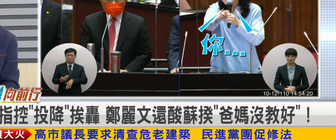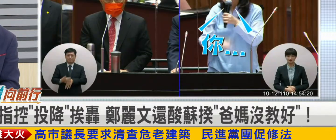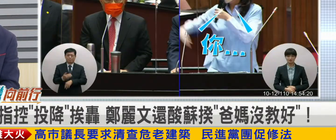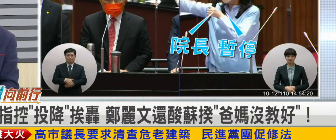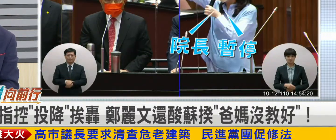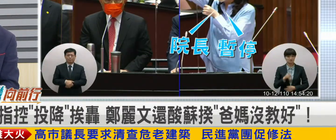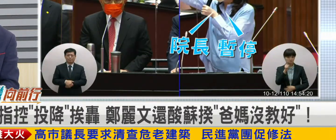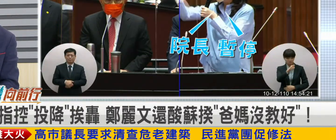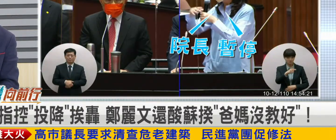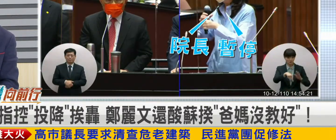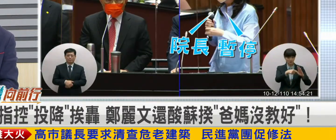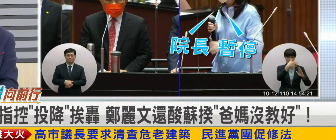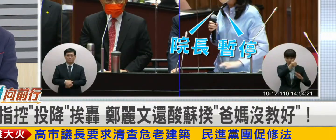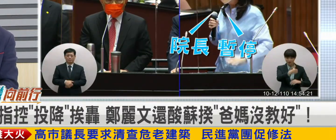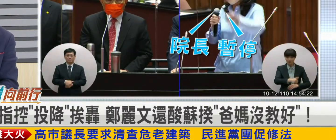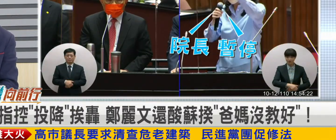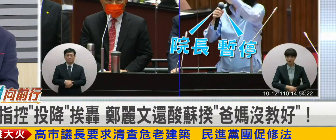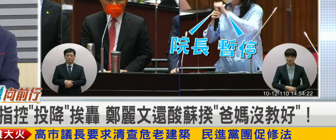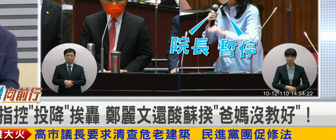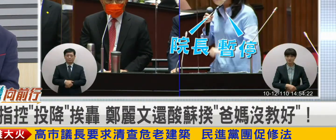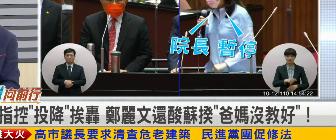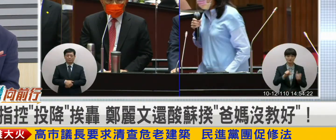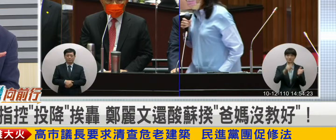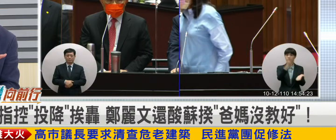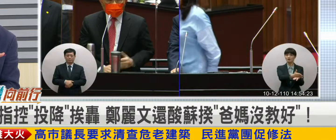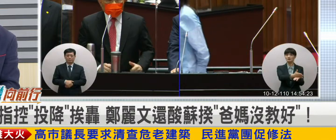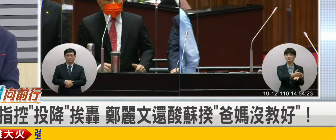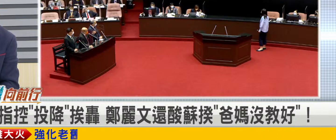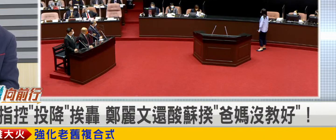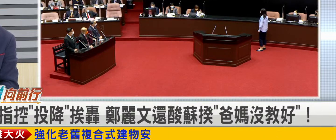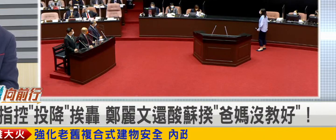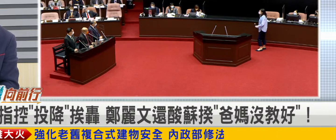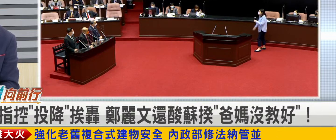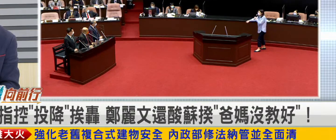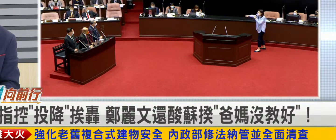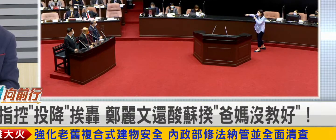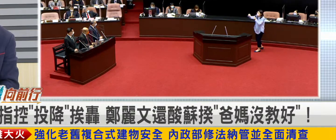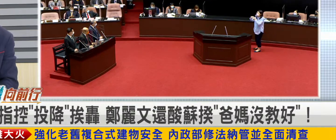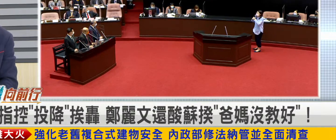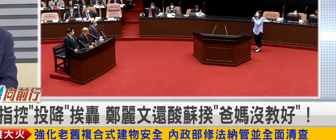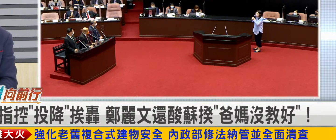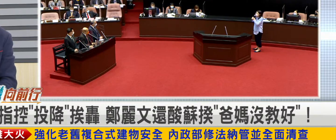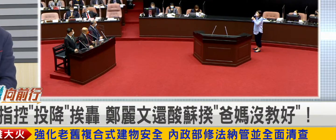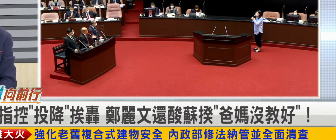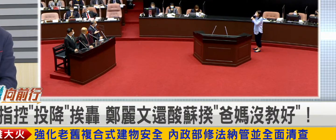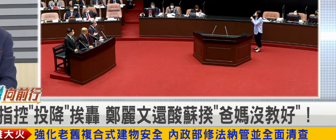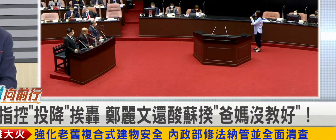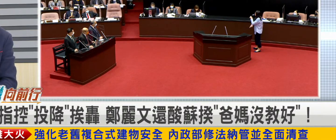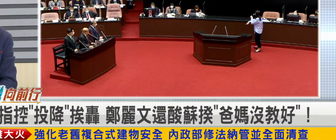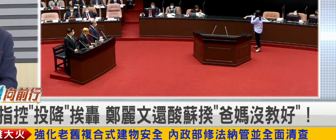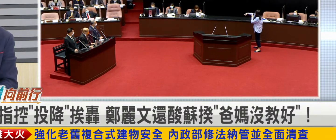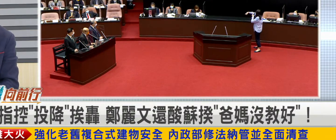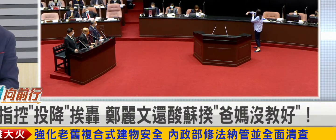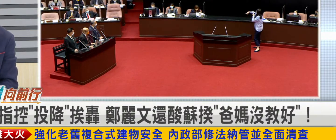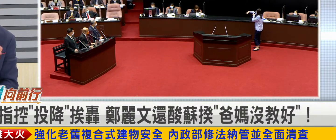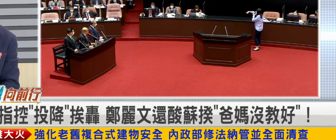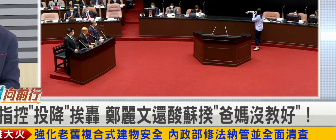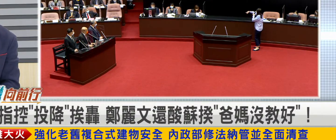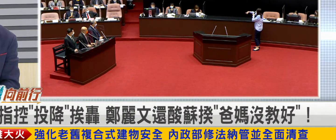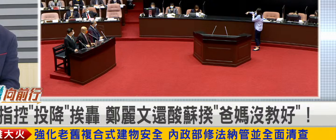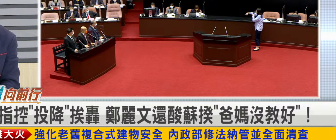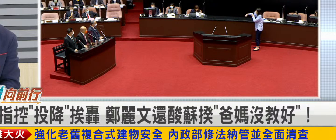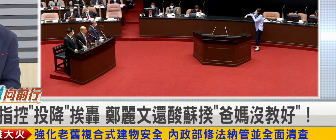人当行政院长，我相信都会很义正言辞的去跟他讲。这个绝对不是这件事情，而